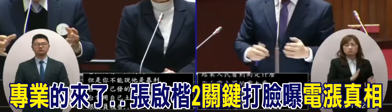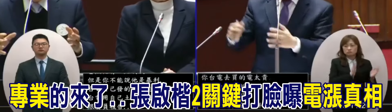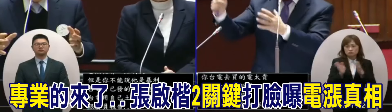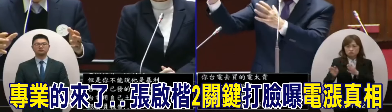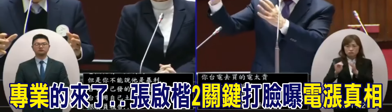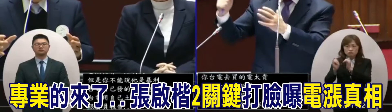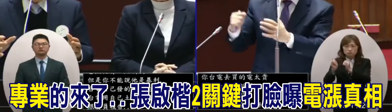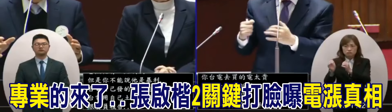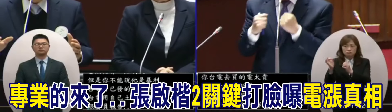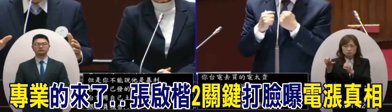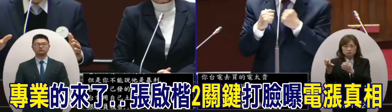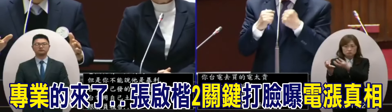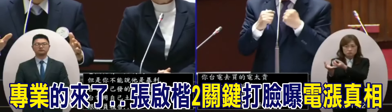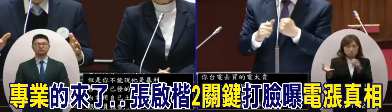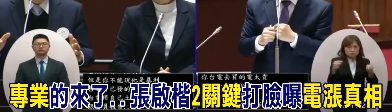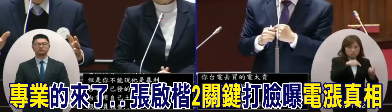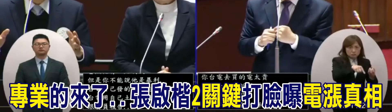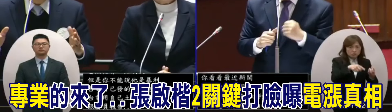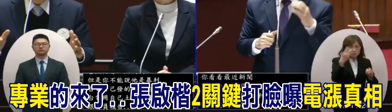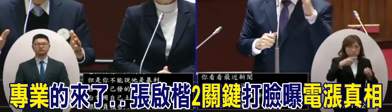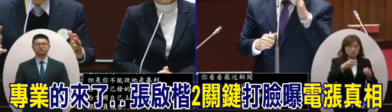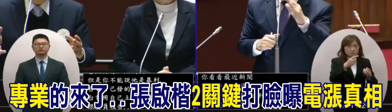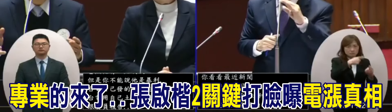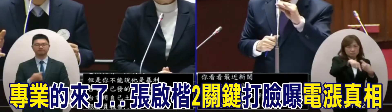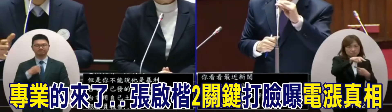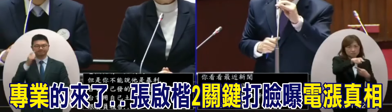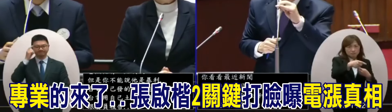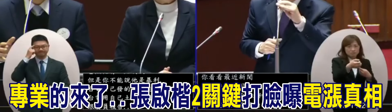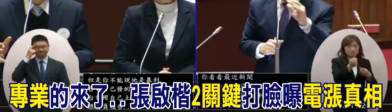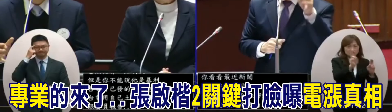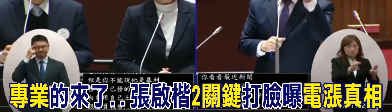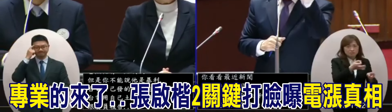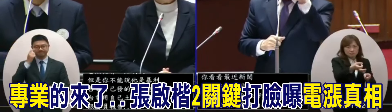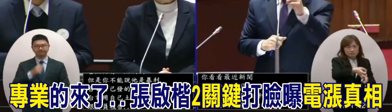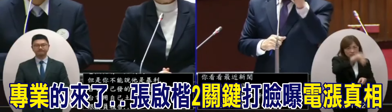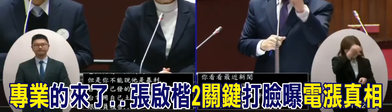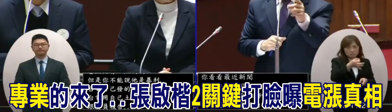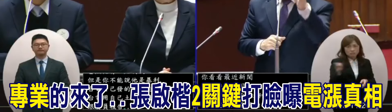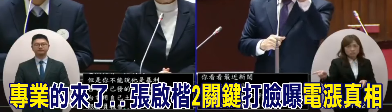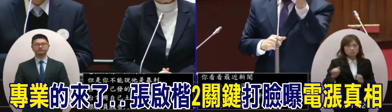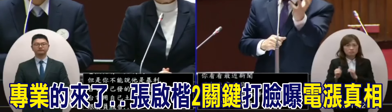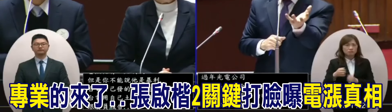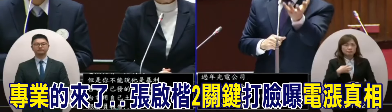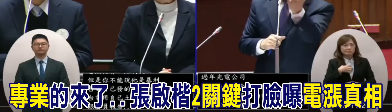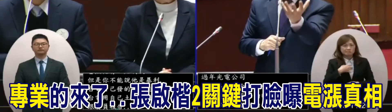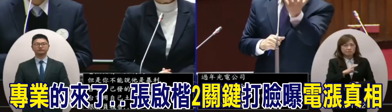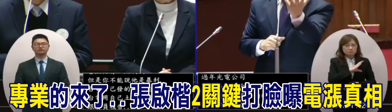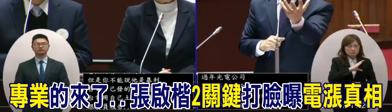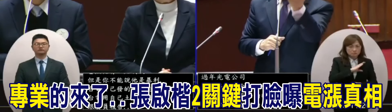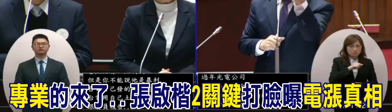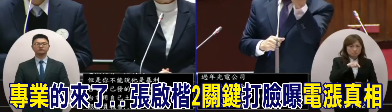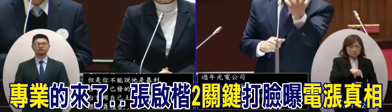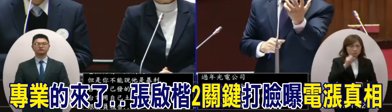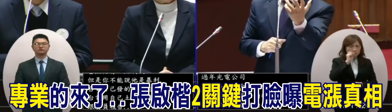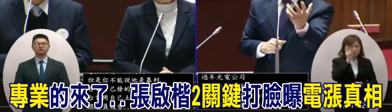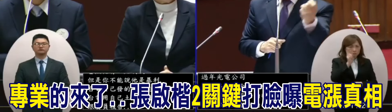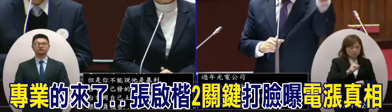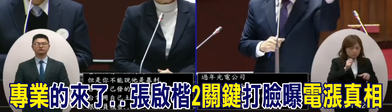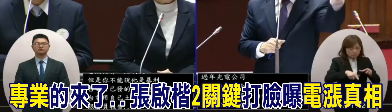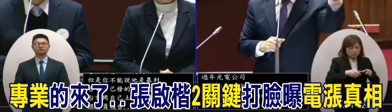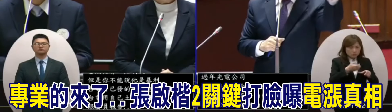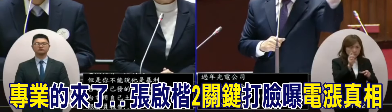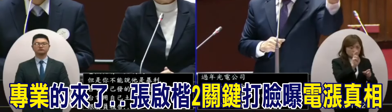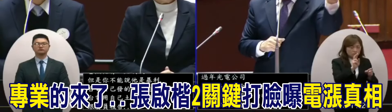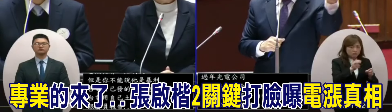钱的时候，他去买电又买这么贵，人民会怎么想这个事情？ 我想， 所以我的结论是。要不要先去把台电买电这个事情把它弄清楚，